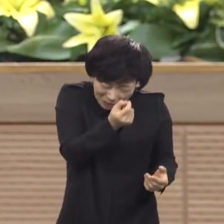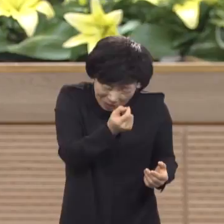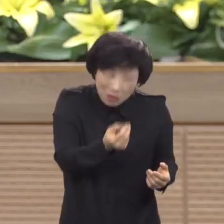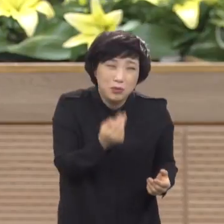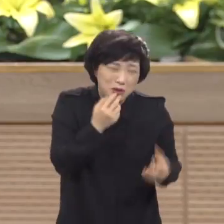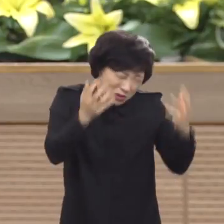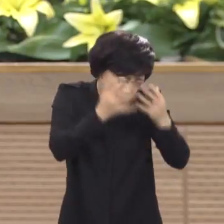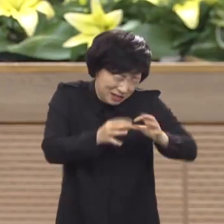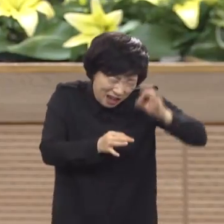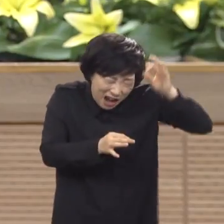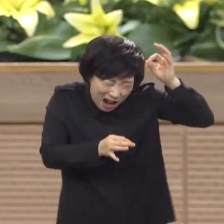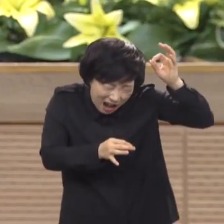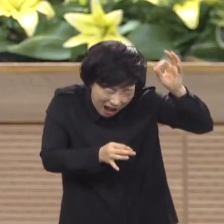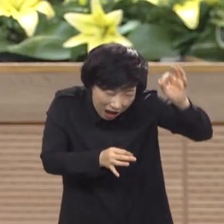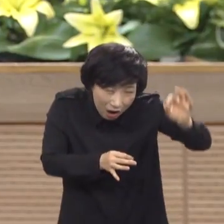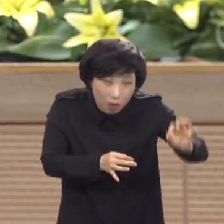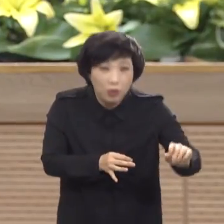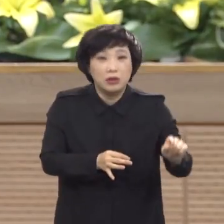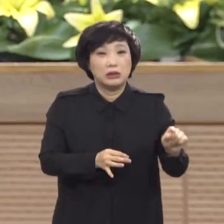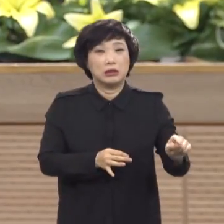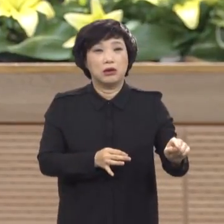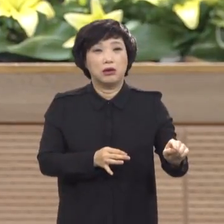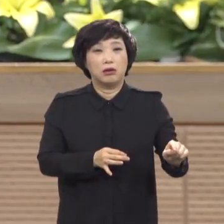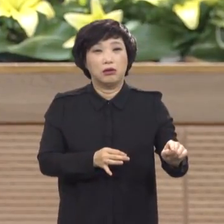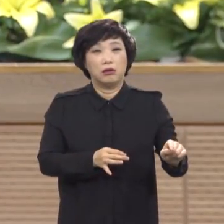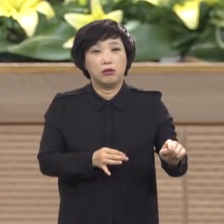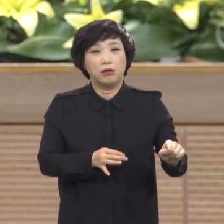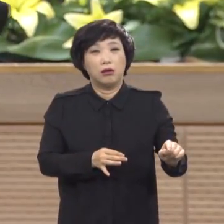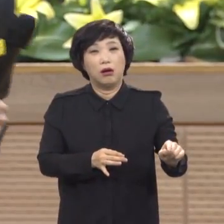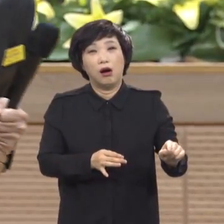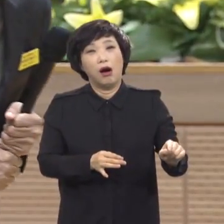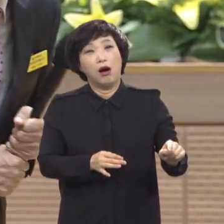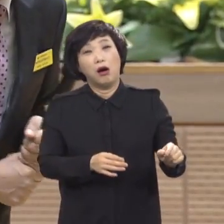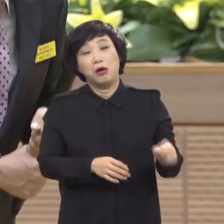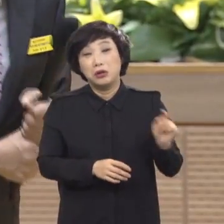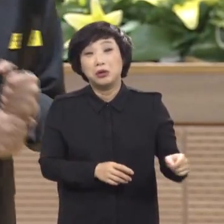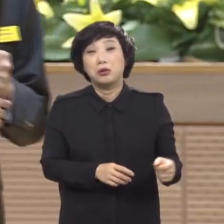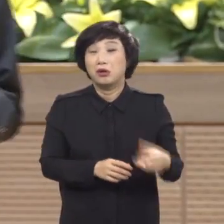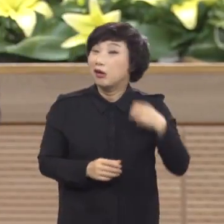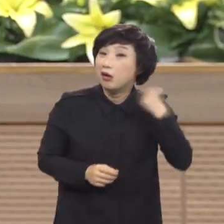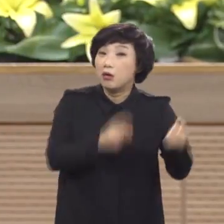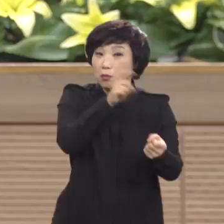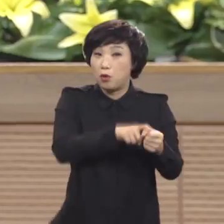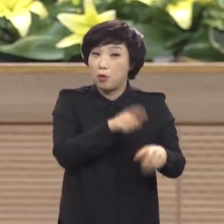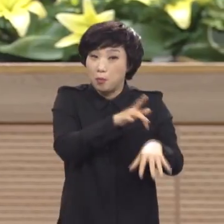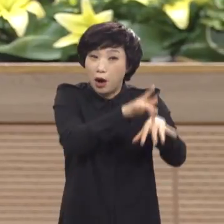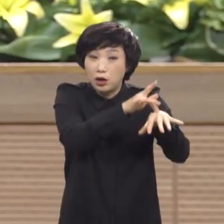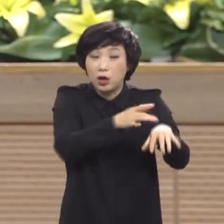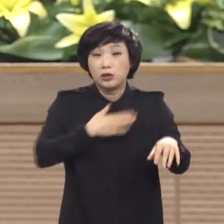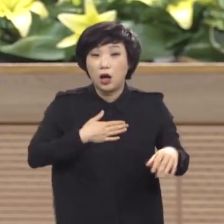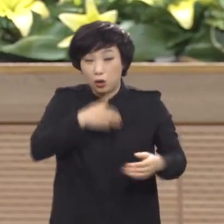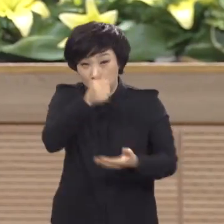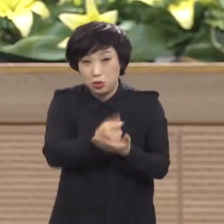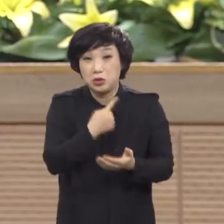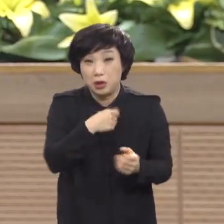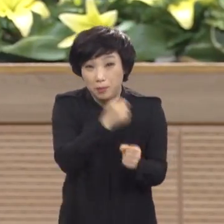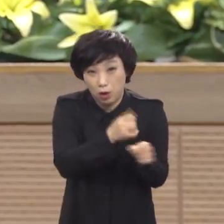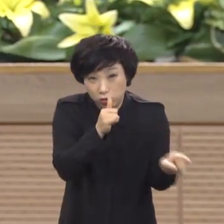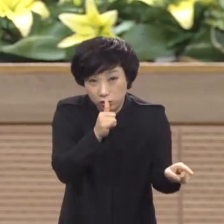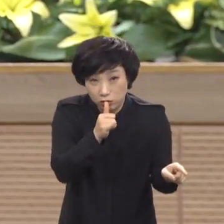영원히 고통당하게 우리를 만들려고 마귀가 죄를 지켜야